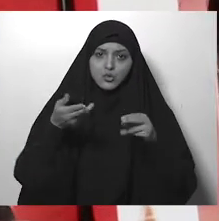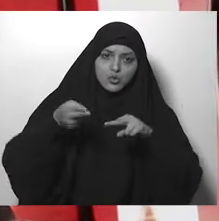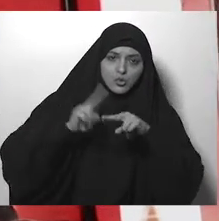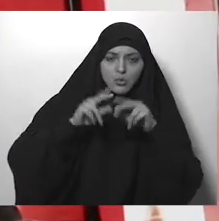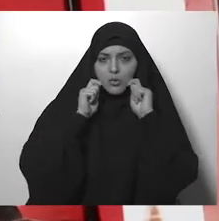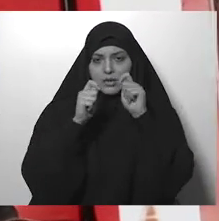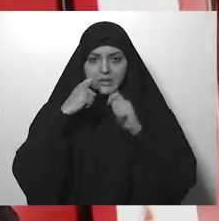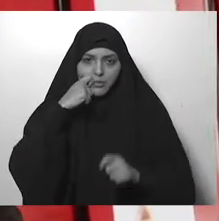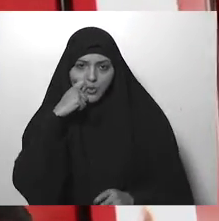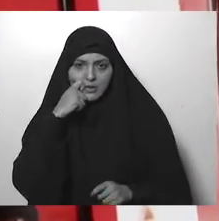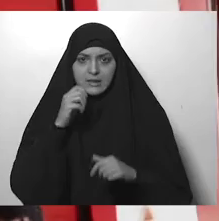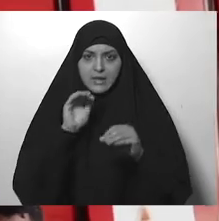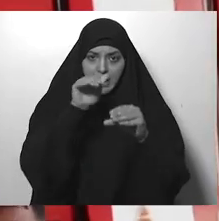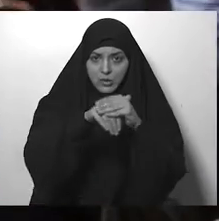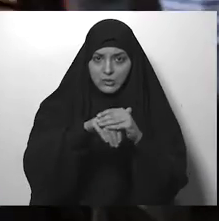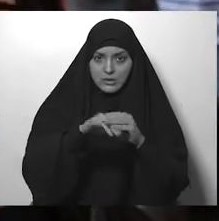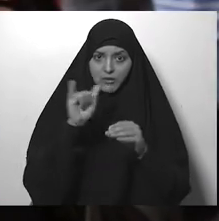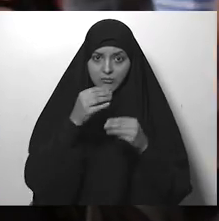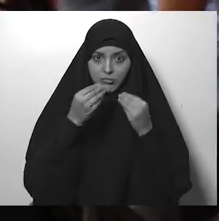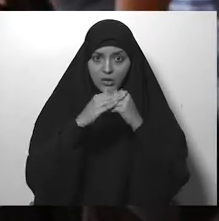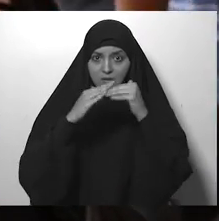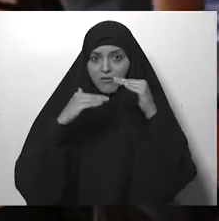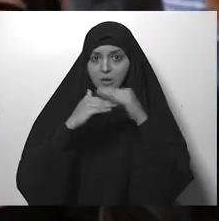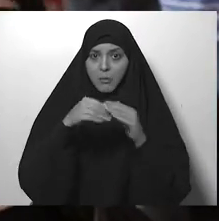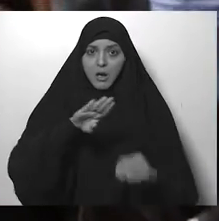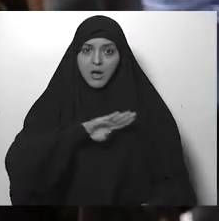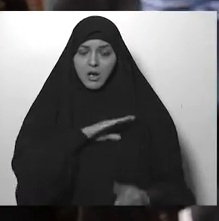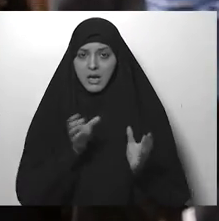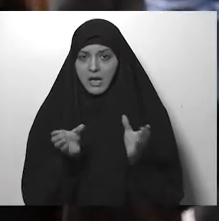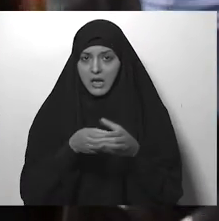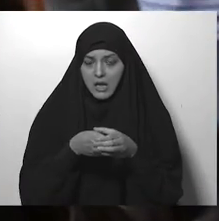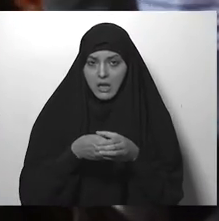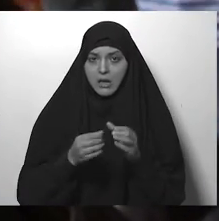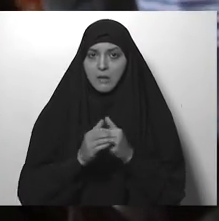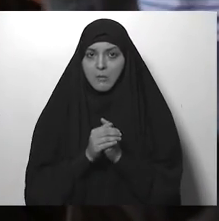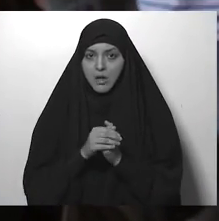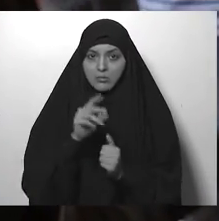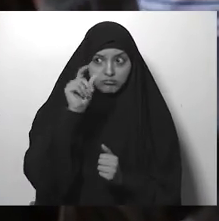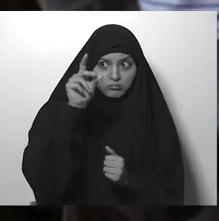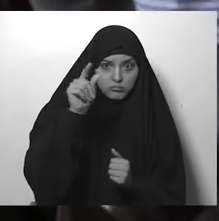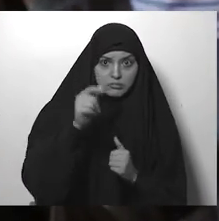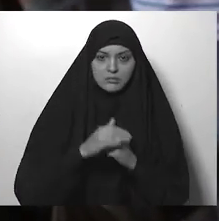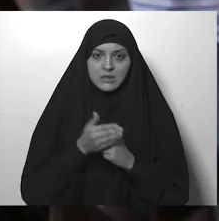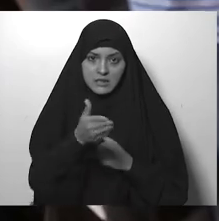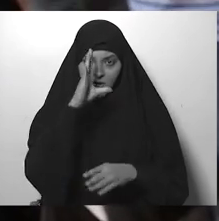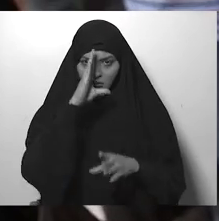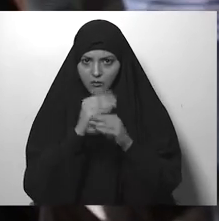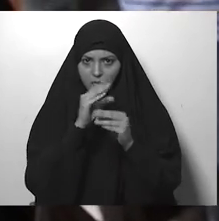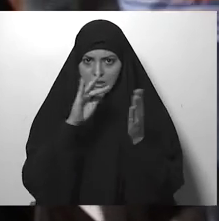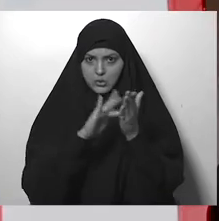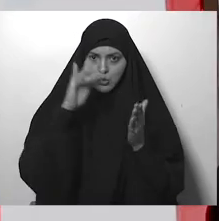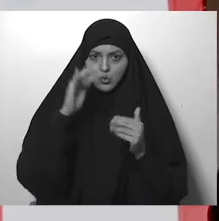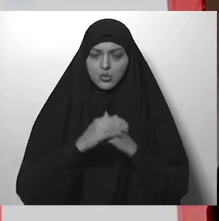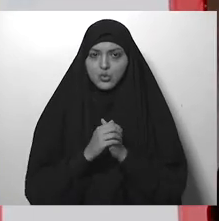locales inclusive qui a été développé par une équipe de consultants cette formation qui a